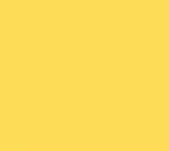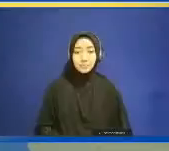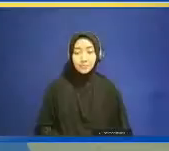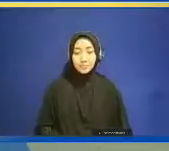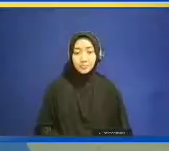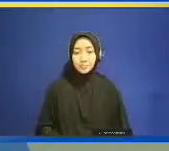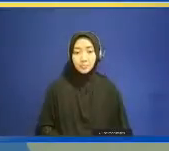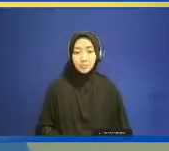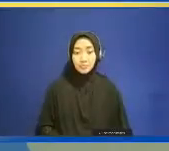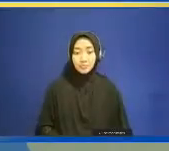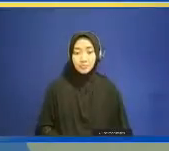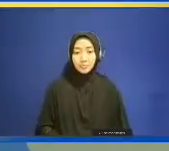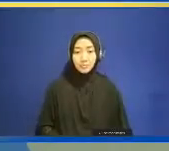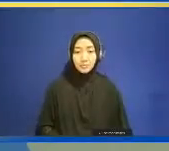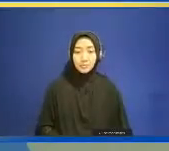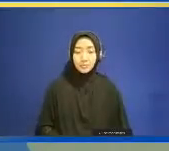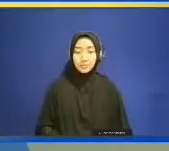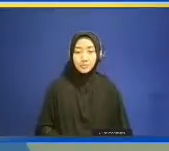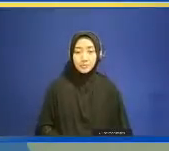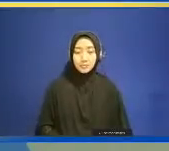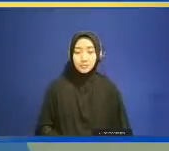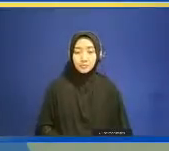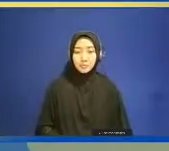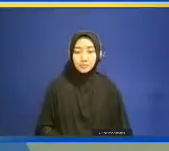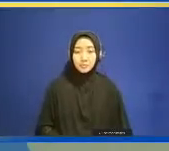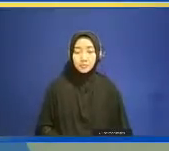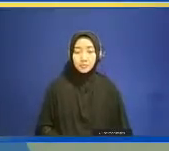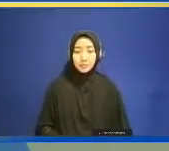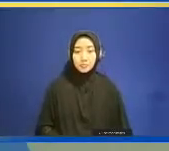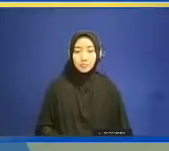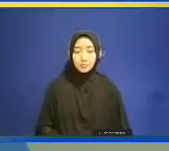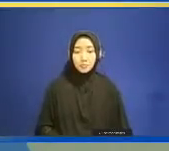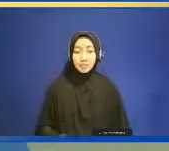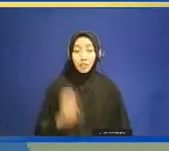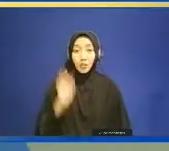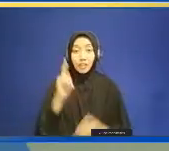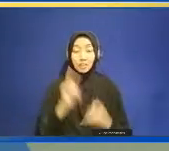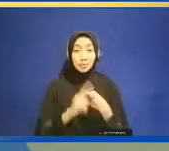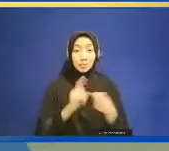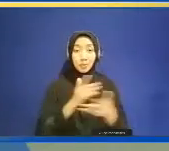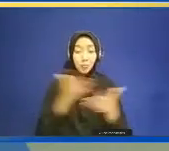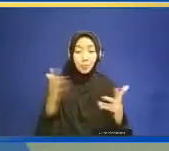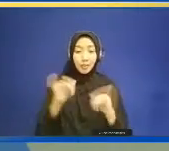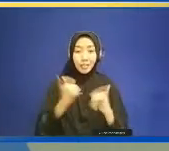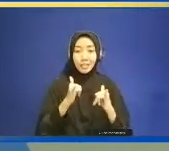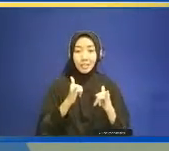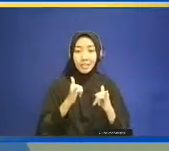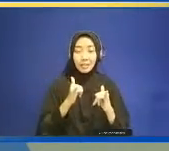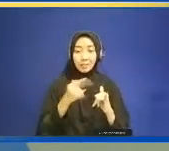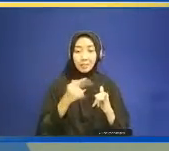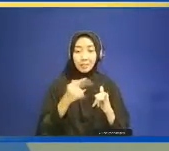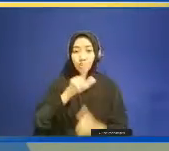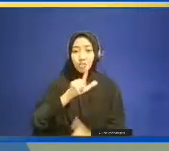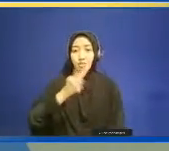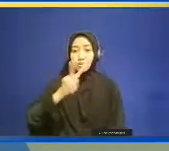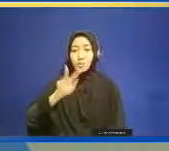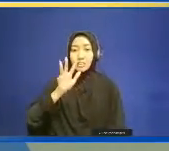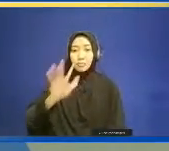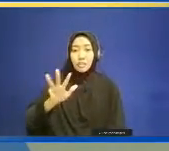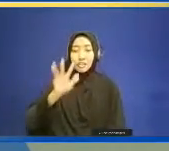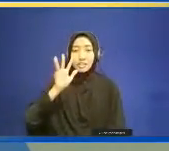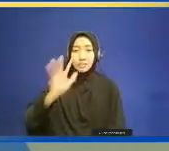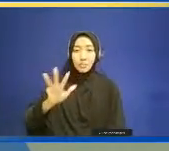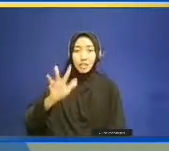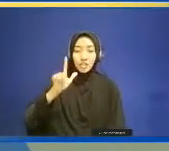itu FW Oke teman-teman game pin kita 7299